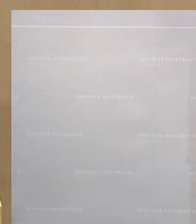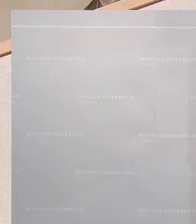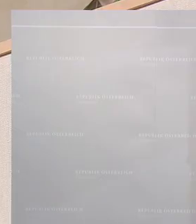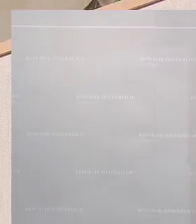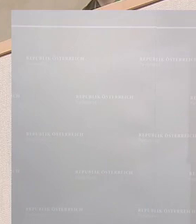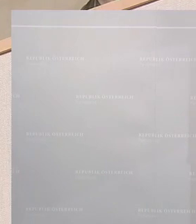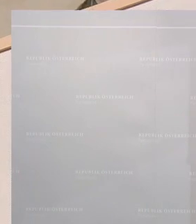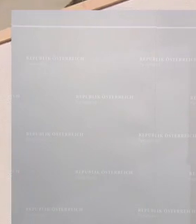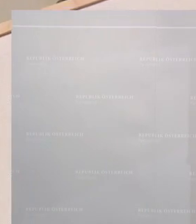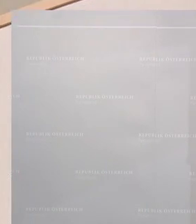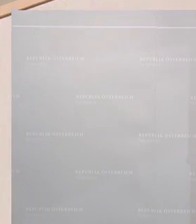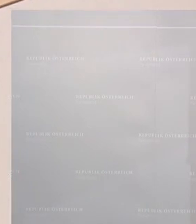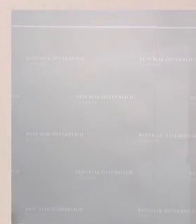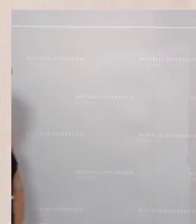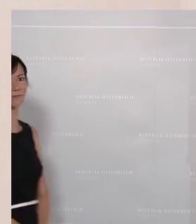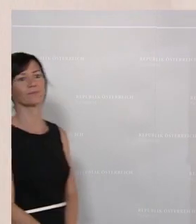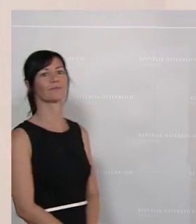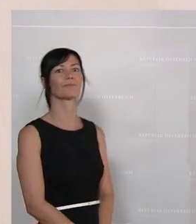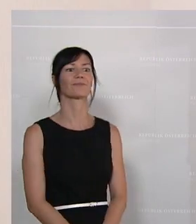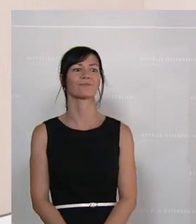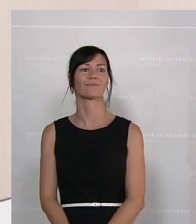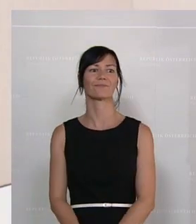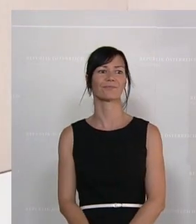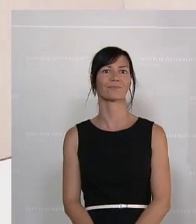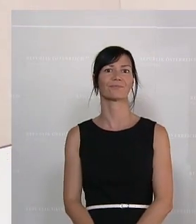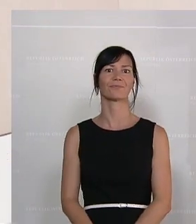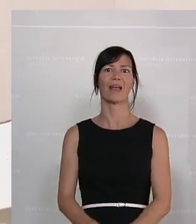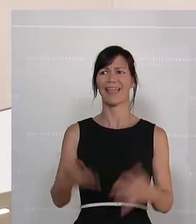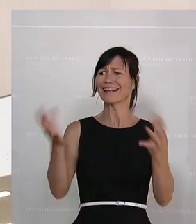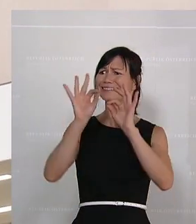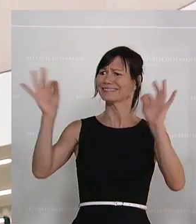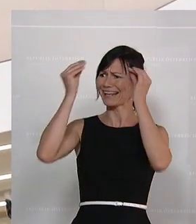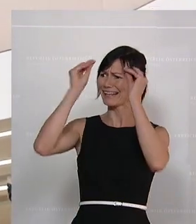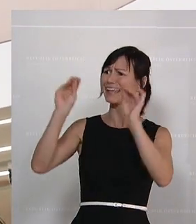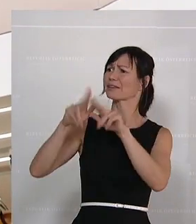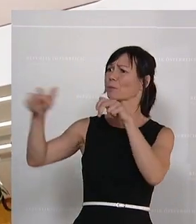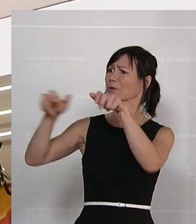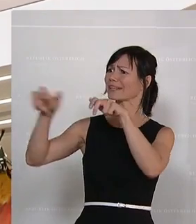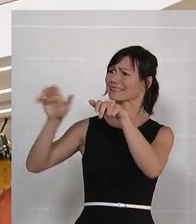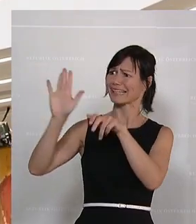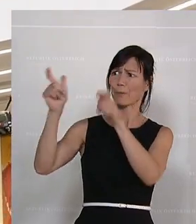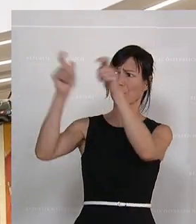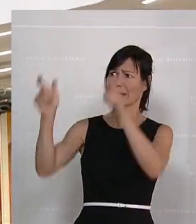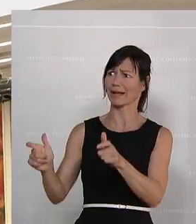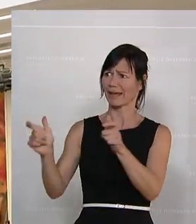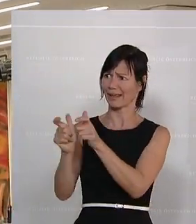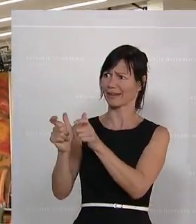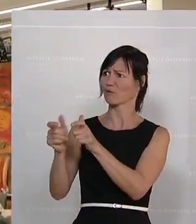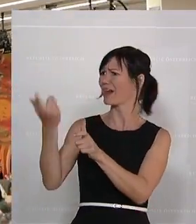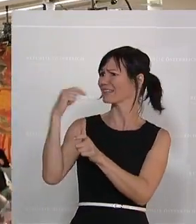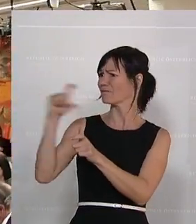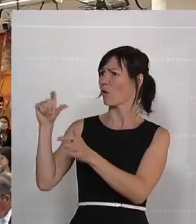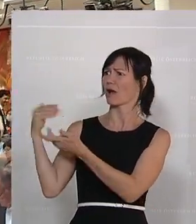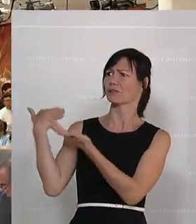und daran sehr geehrte bundesregierung ändert auch ihr paket nichts dass sie hier vor einer woche vorgestellt